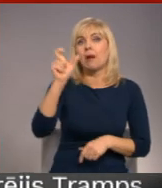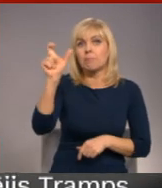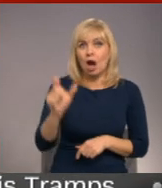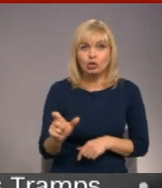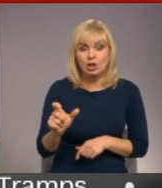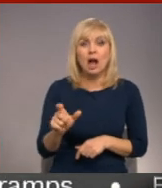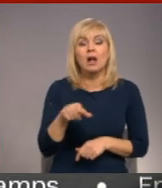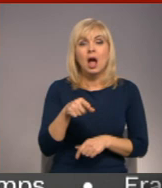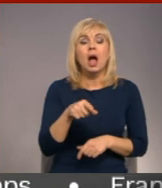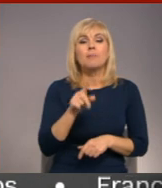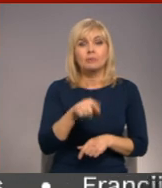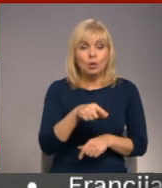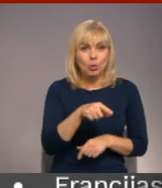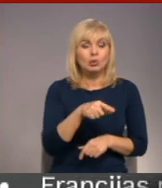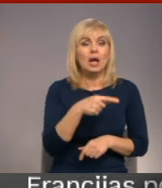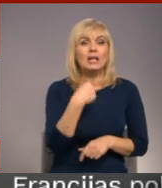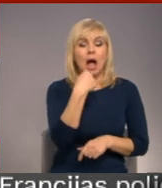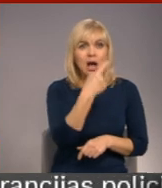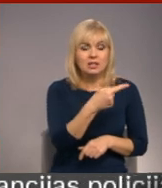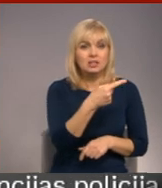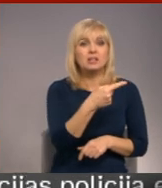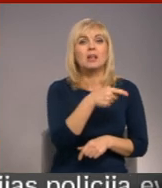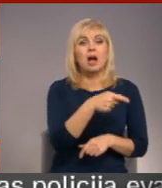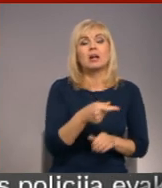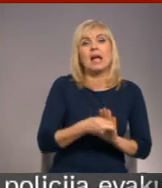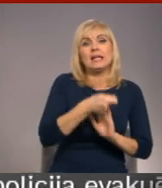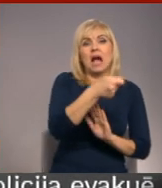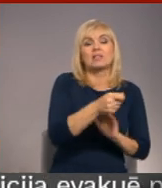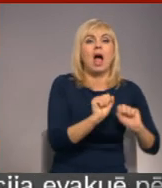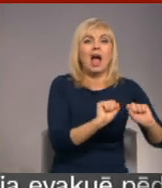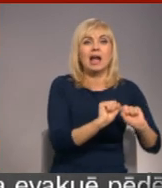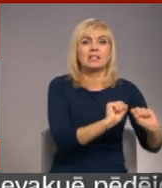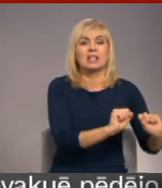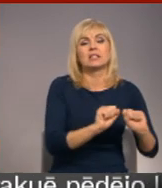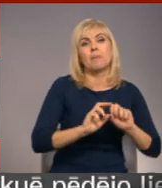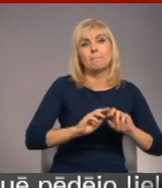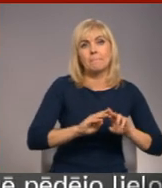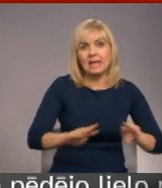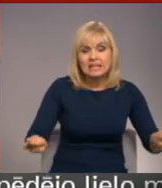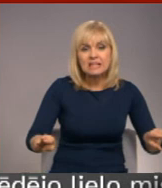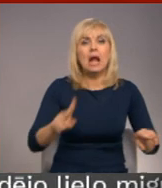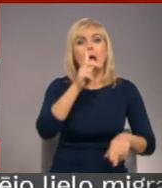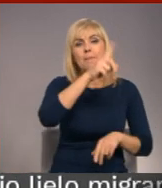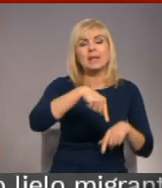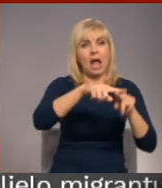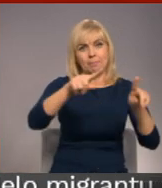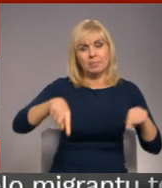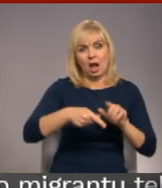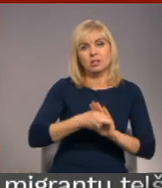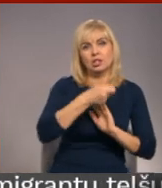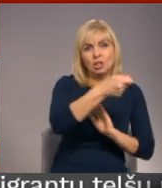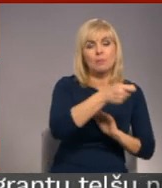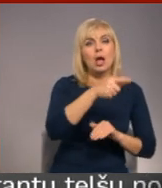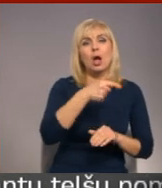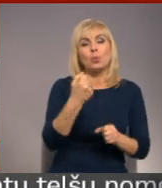būtu jāfiksē šis te fakts, ja, un tad jāiesniedz aizsardzības ministrijā attiecīgi pieprasījums pēc